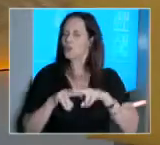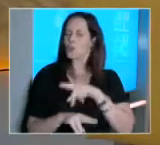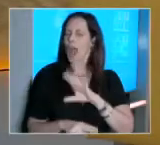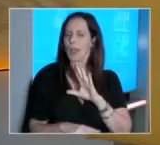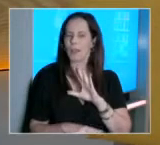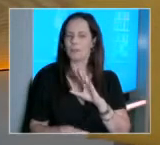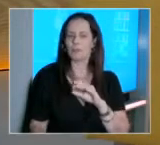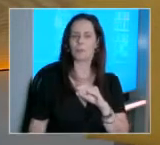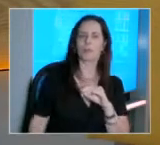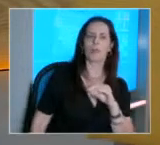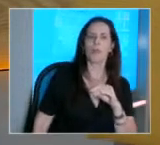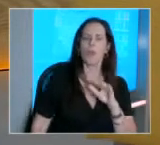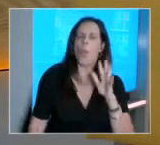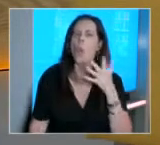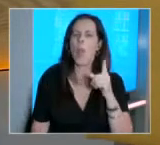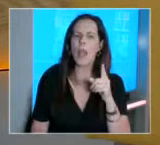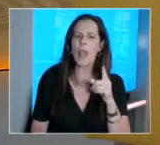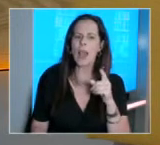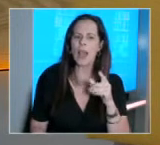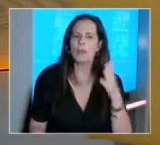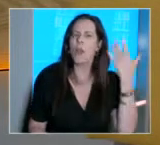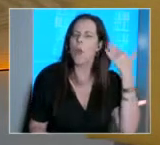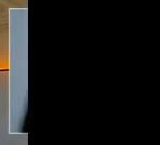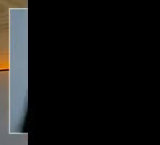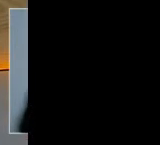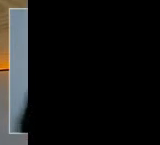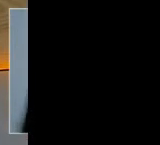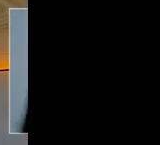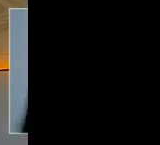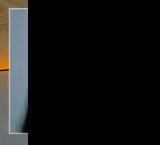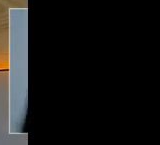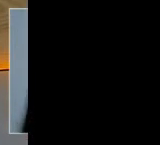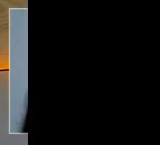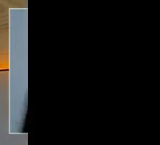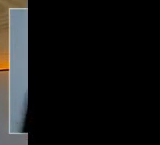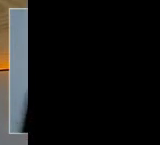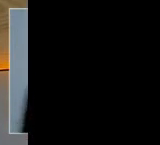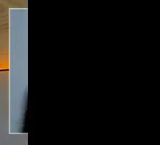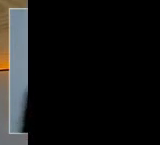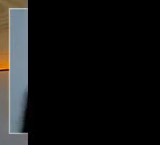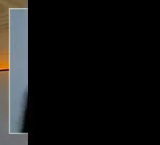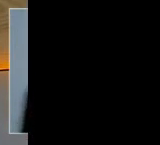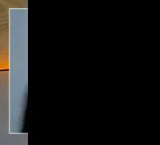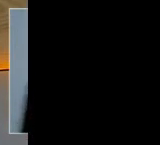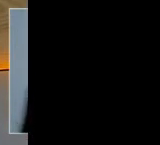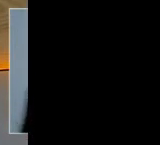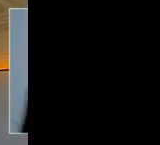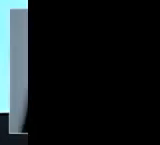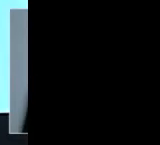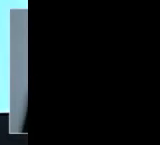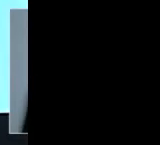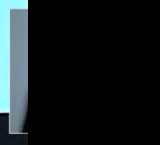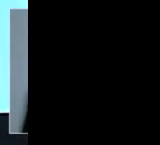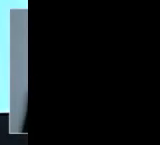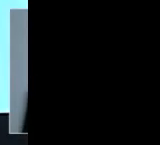בה, וחלחל. היא אמרה שיכול להיות שנחמה אנדל, באחת הפעמים שהיא באה לחופשות מולדת בארץ, נגנה והשמיע לה את השיר, ואז נעמי